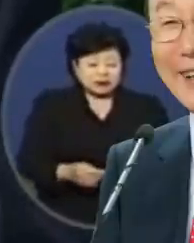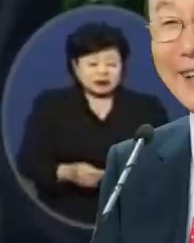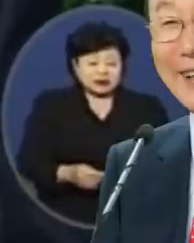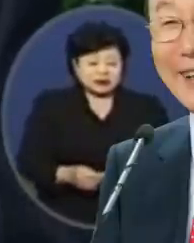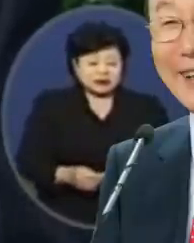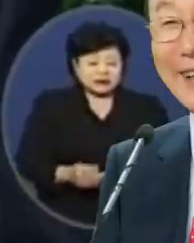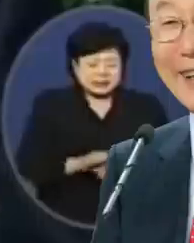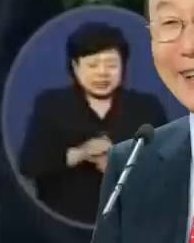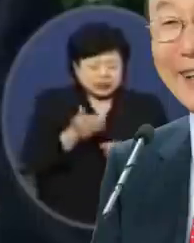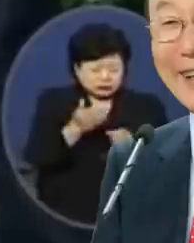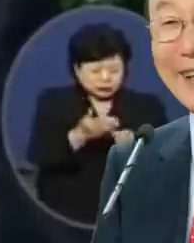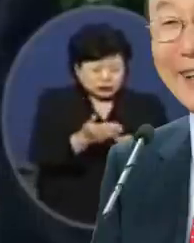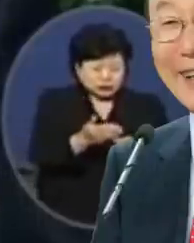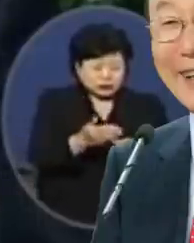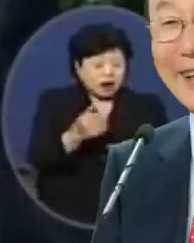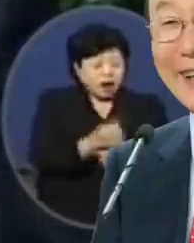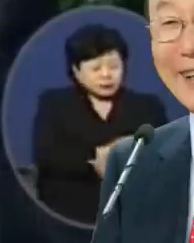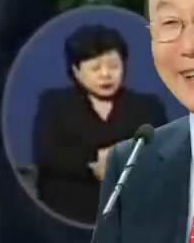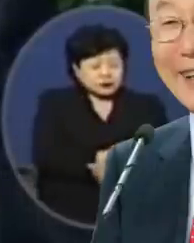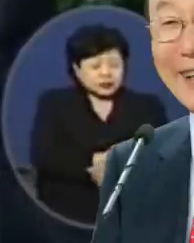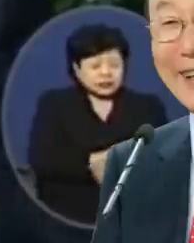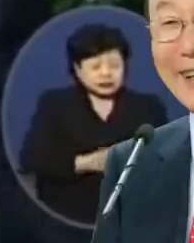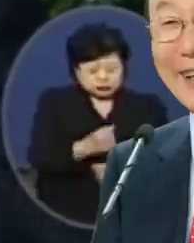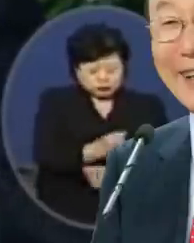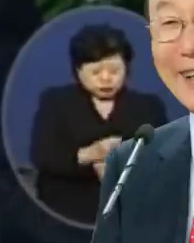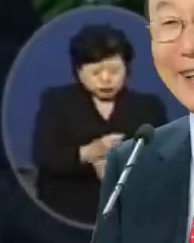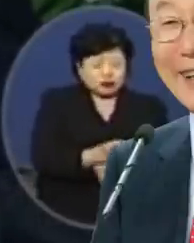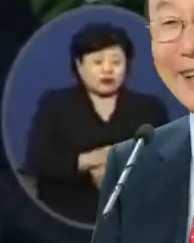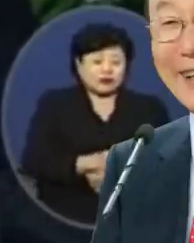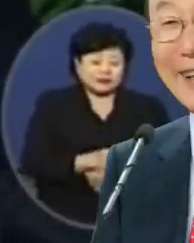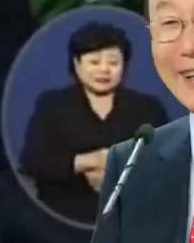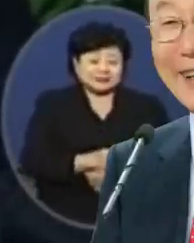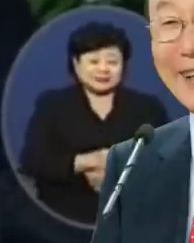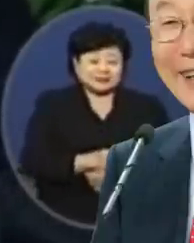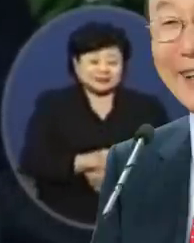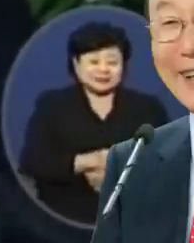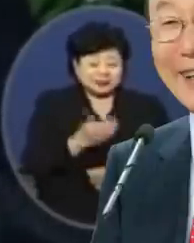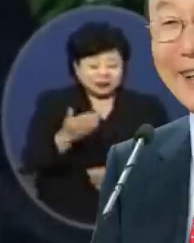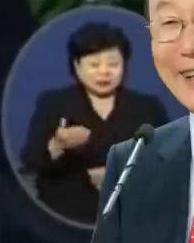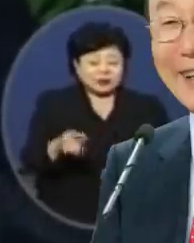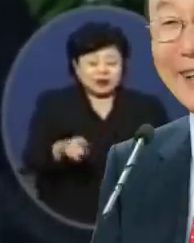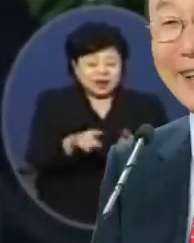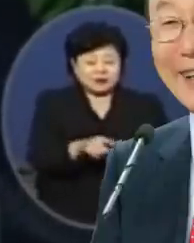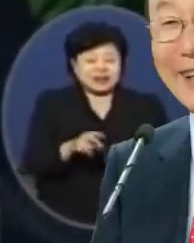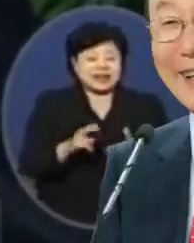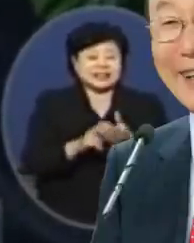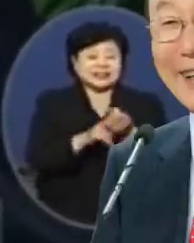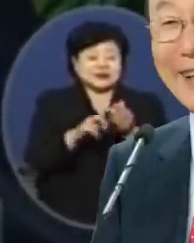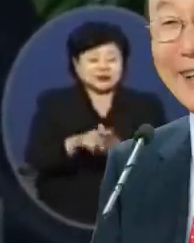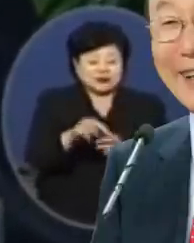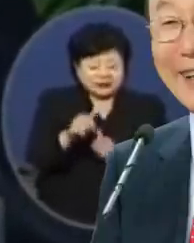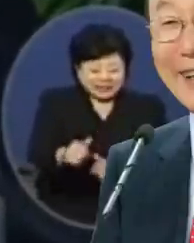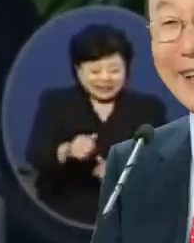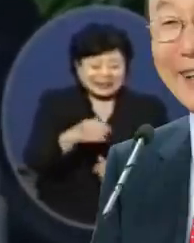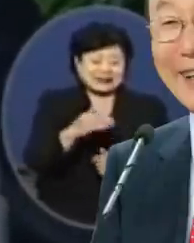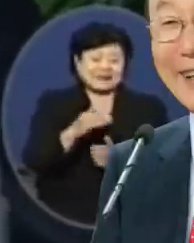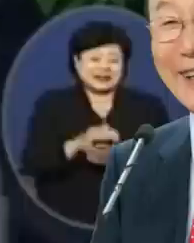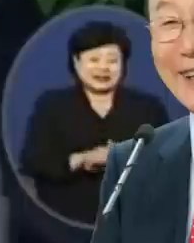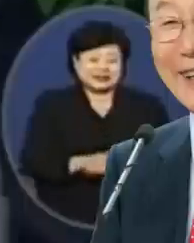사랑하시고 엄청난 끈으로 묶으시고 여러분과 함께 기적을 믿고 따라나가자는